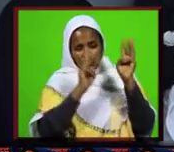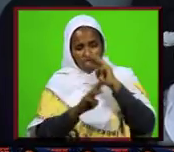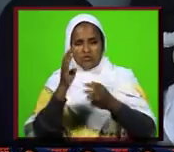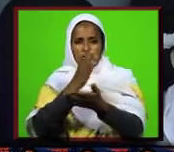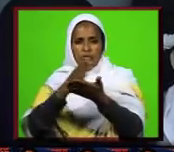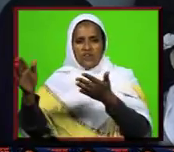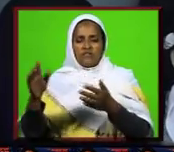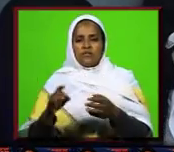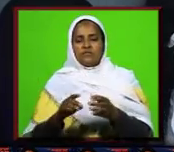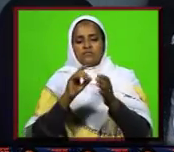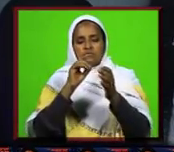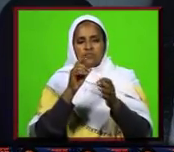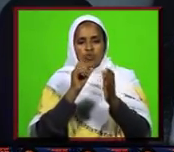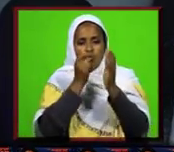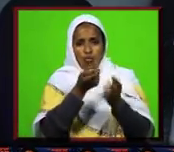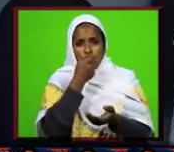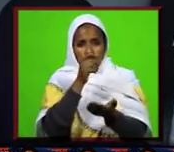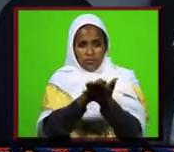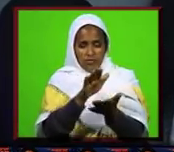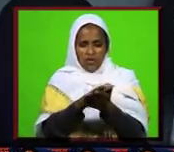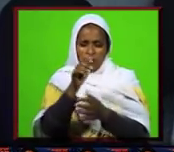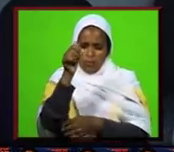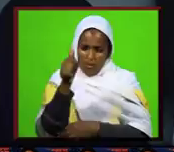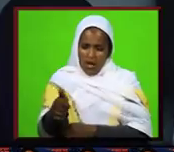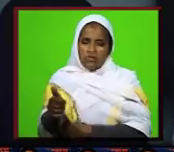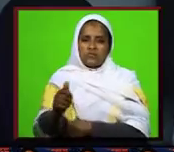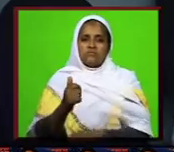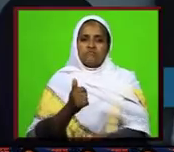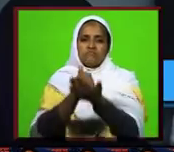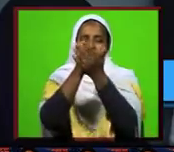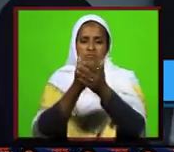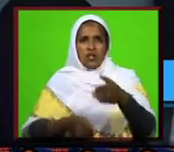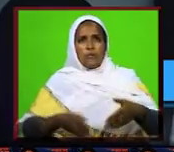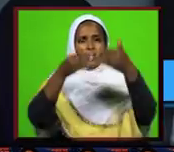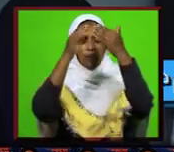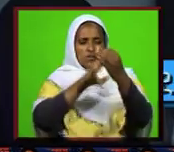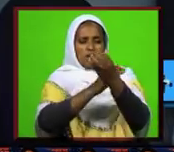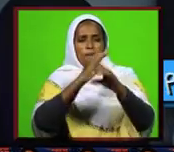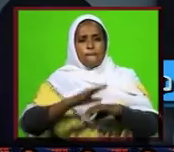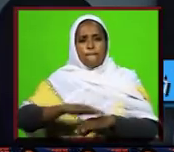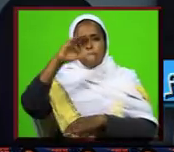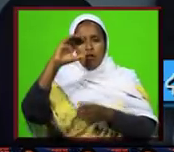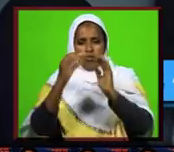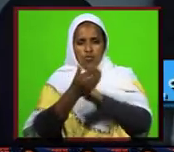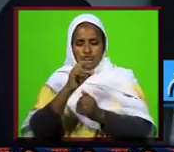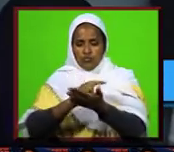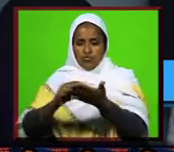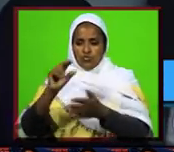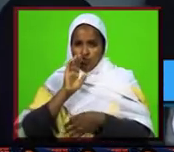ለመቅረፍ የአብነት ትምህርት ቤት በራስ አገዝ ለመገንባት ከአቅም በላይ ስለሆነ ብፁዕነታቸው